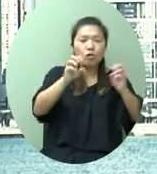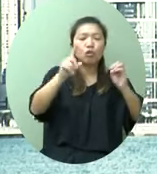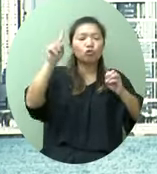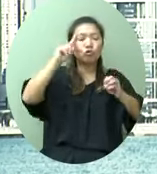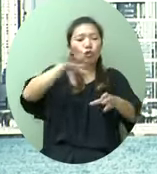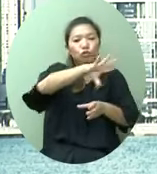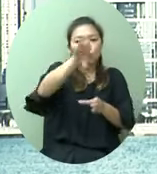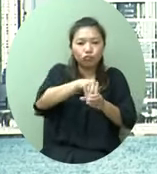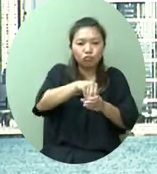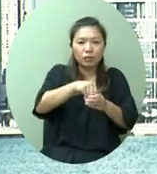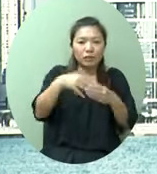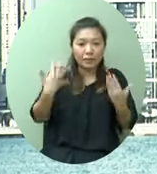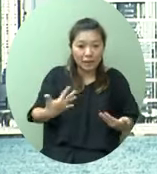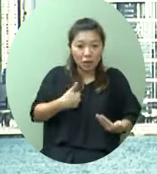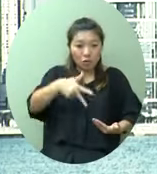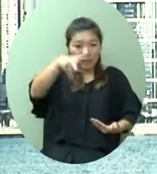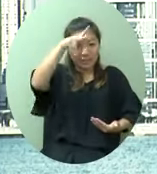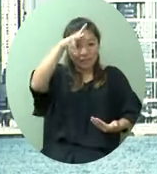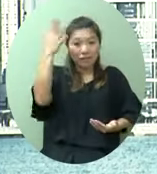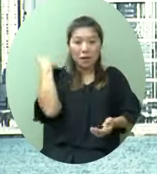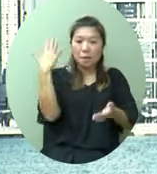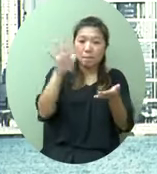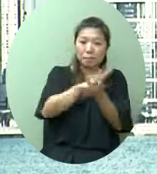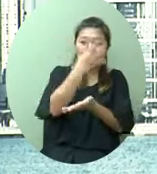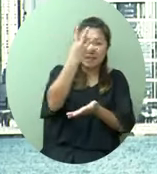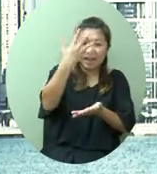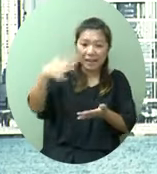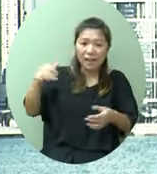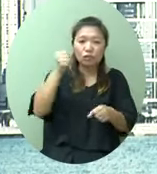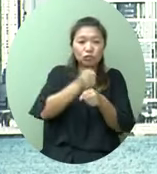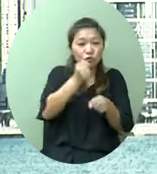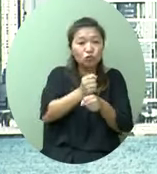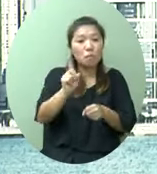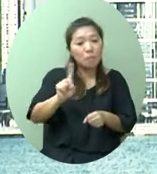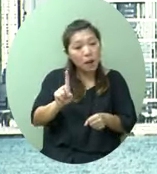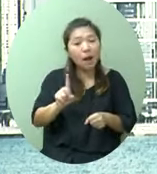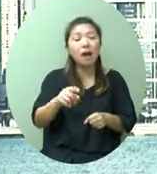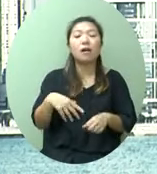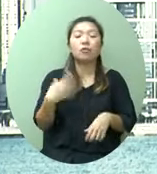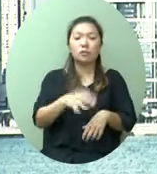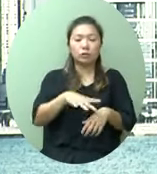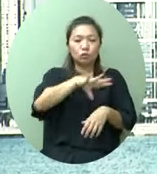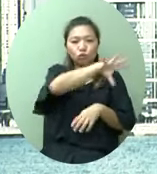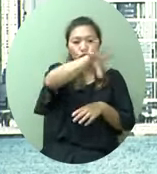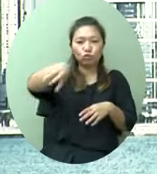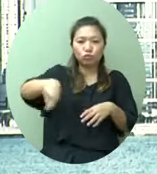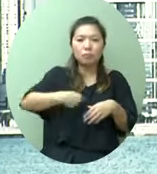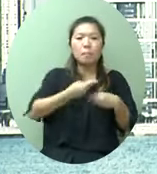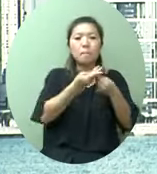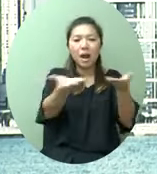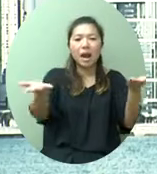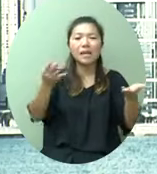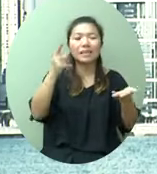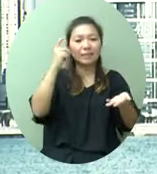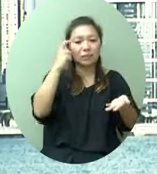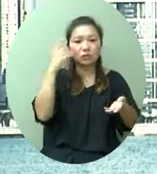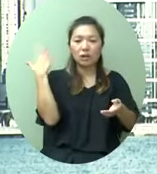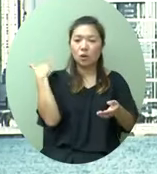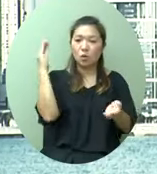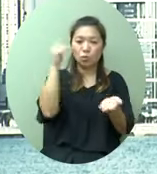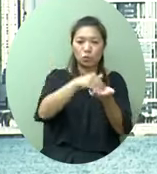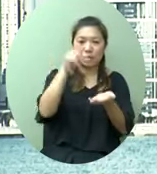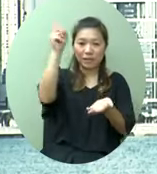下呢一屆政府喺呢4年幾嘅工作，同埋全面向社會交代我哋喺過往